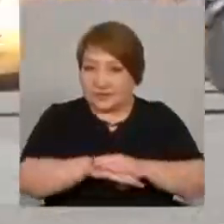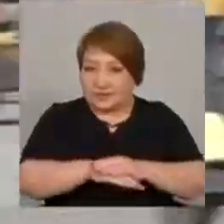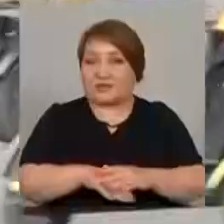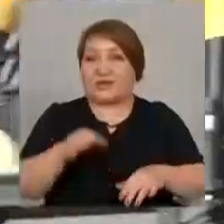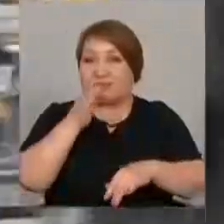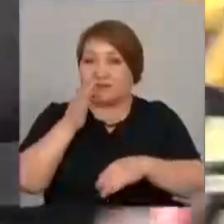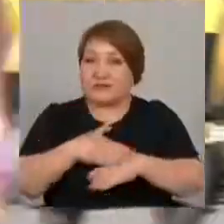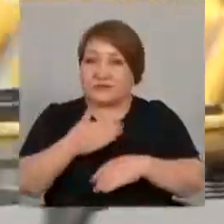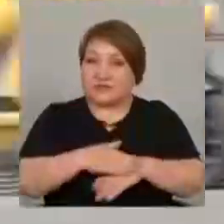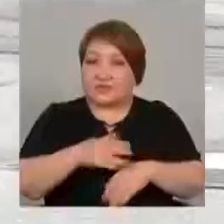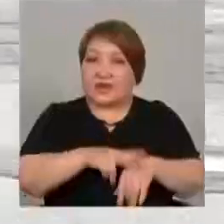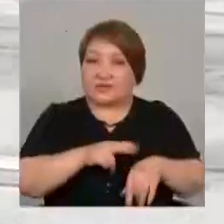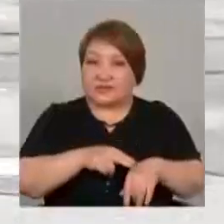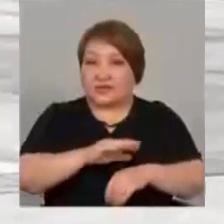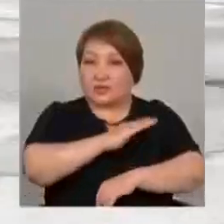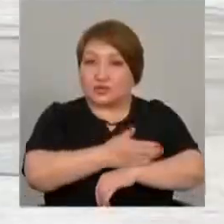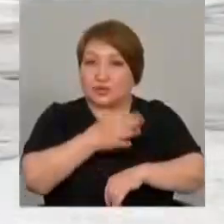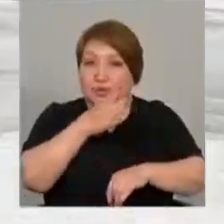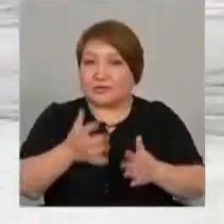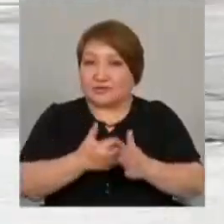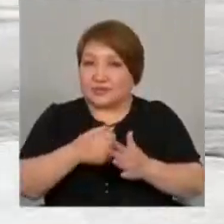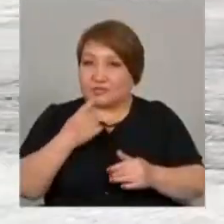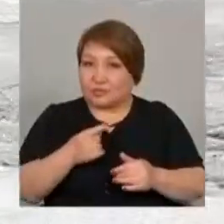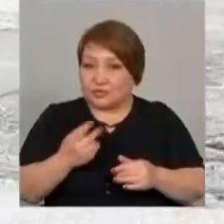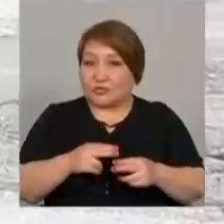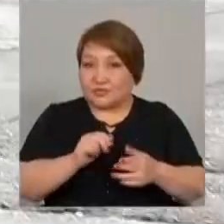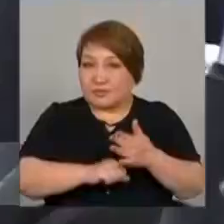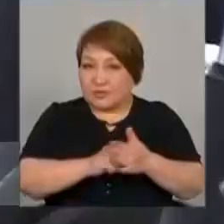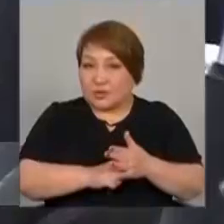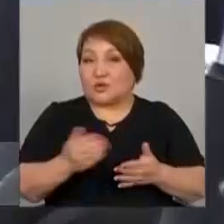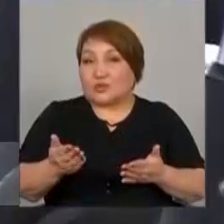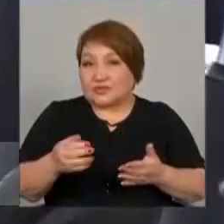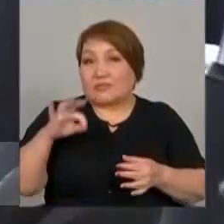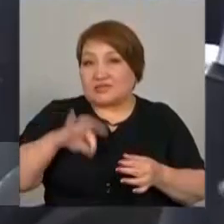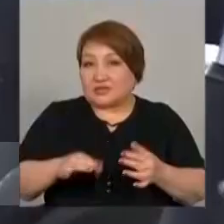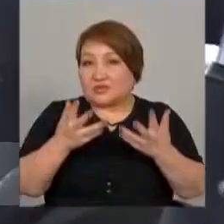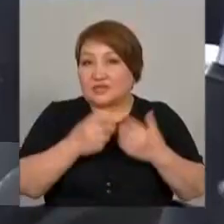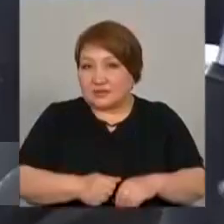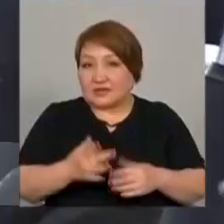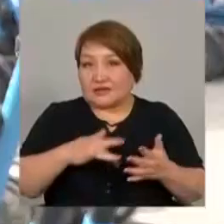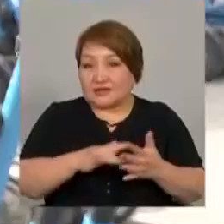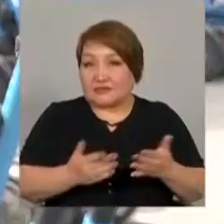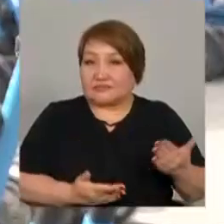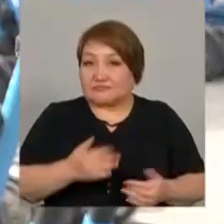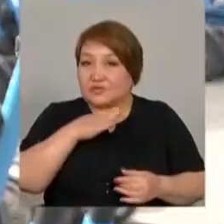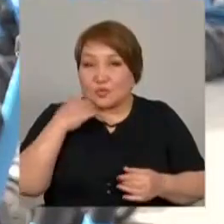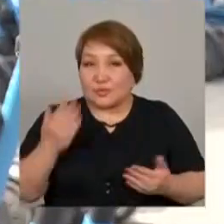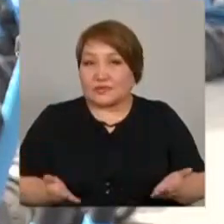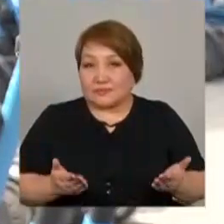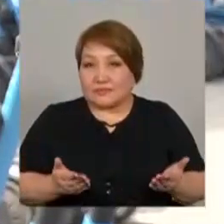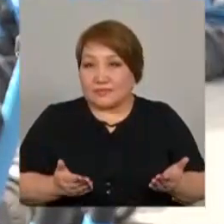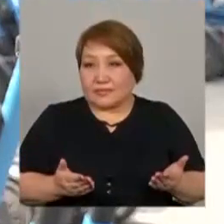де уақыты да жетпейді деп отыр. Себебі қалада осы көлік құралын пайдаланушылар саны көп екендігін айтады. У этого закона возможны и